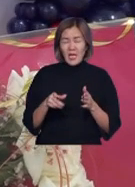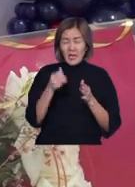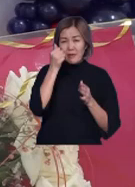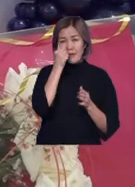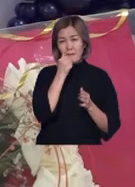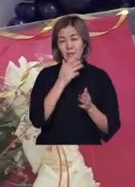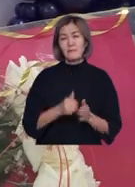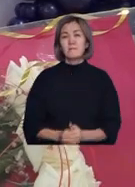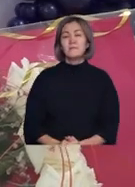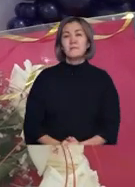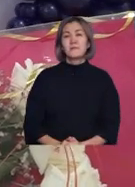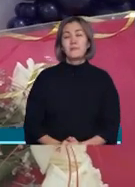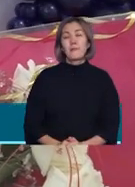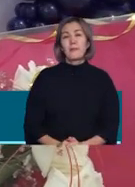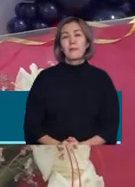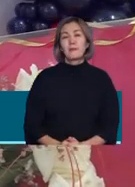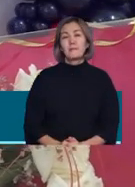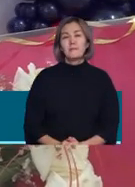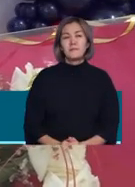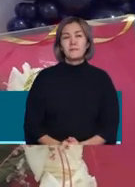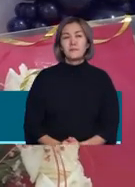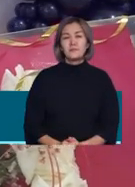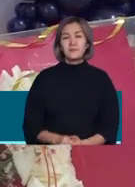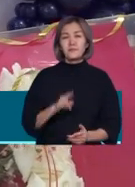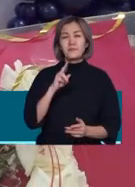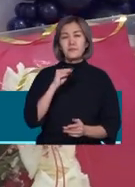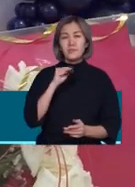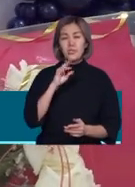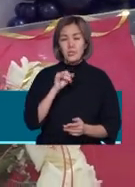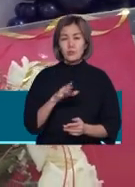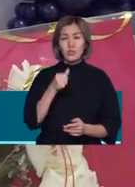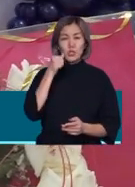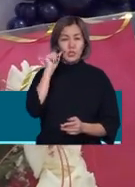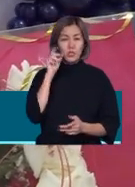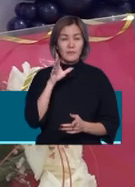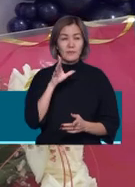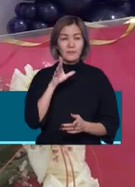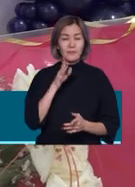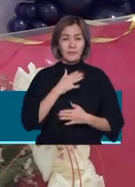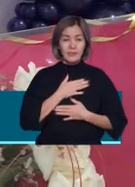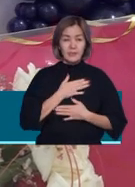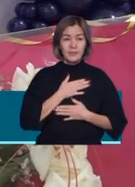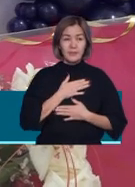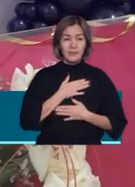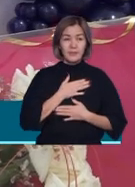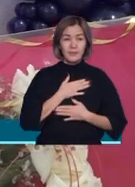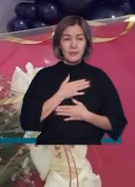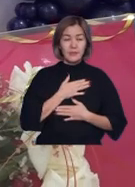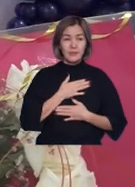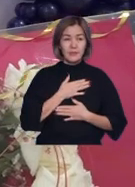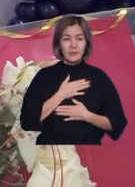басшының өзіне, Жандос Қасқырбекұлы Теңелбаевта. Кеше осы бізді